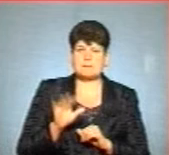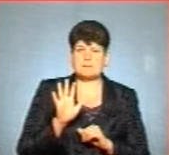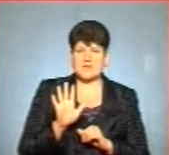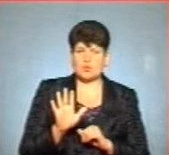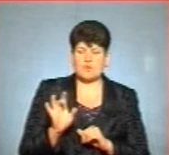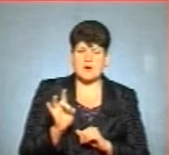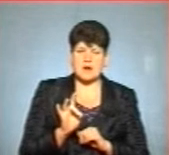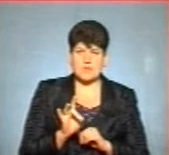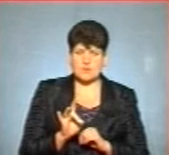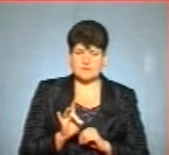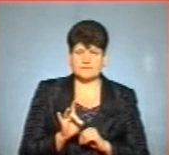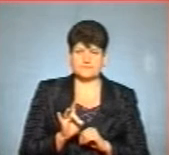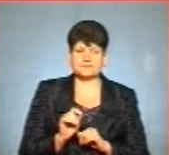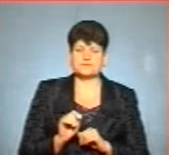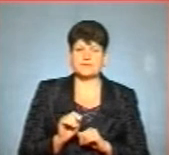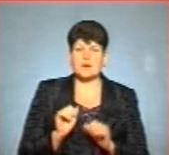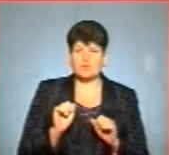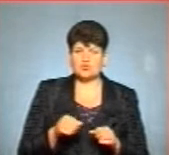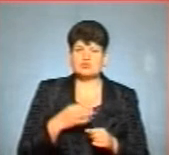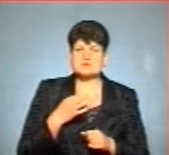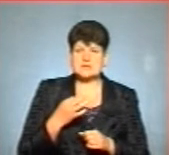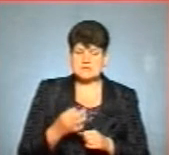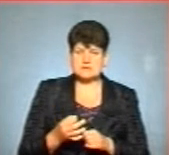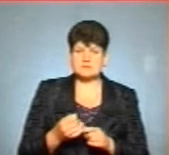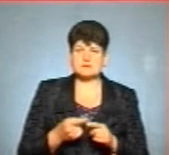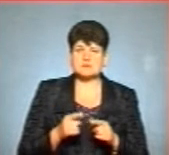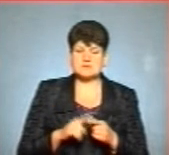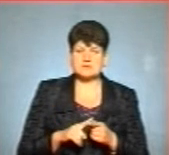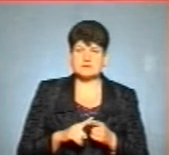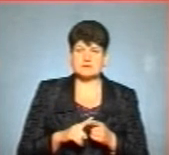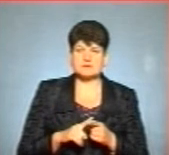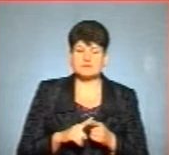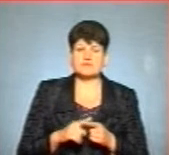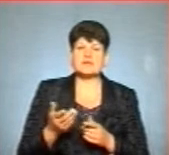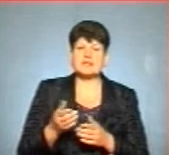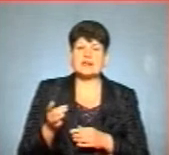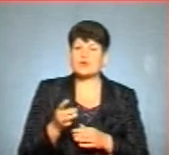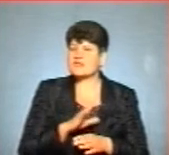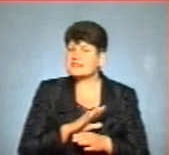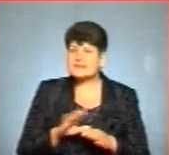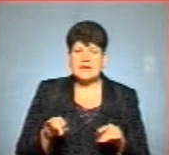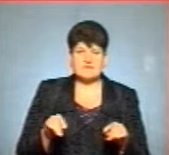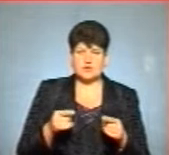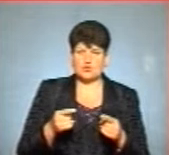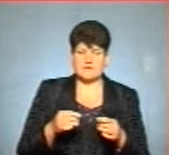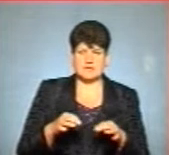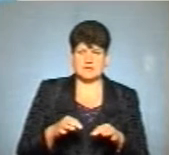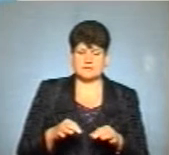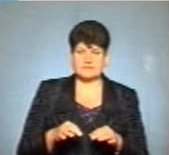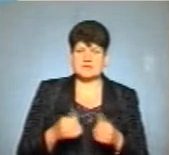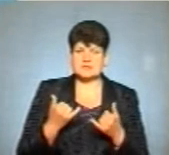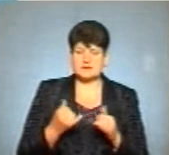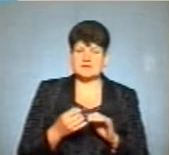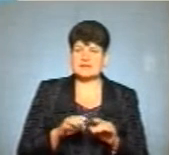районів. Ось, можу перелічити це. Назвіть, в яких районах наразі не відновлено транспортне сполучення? Наразі